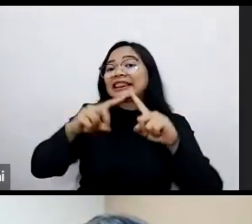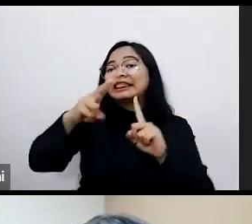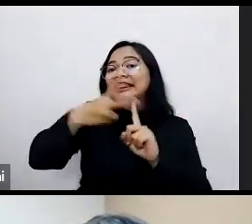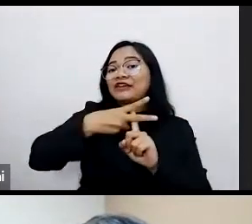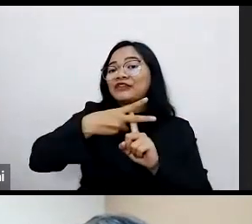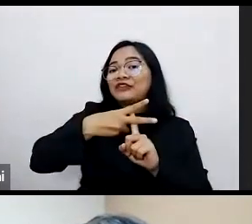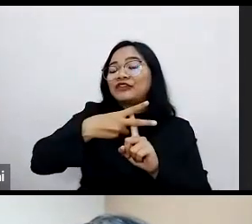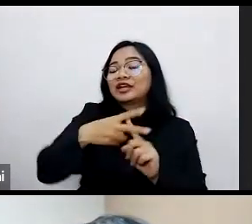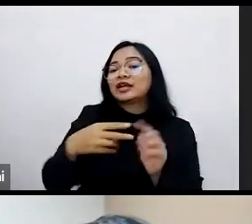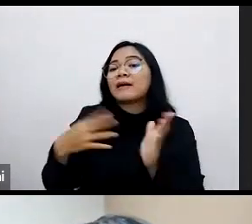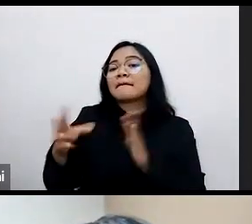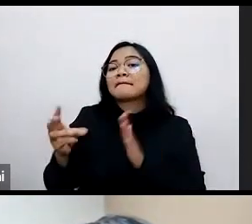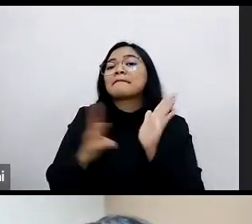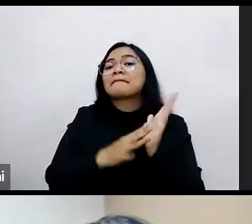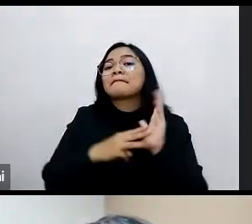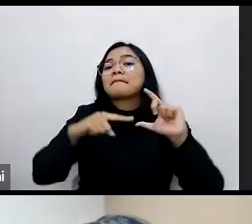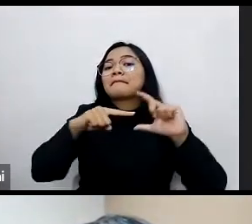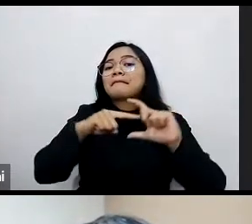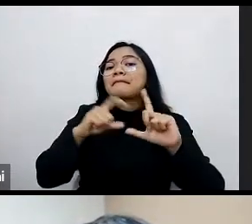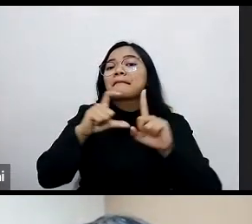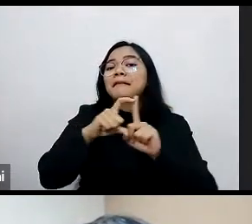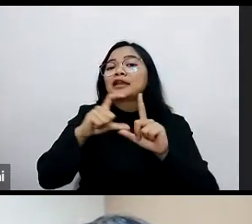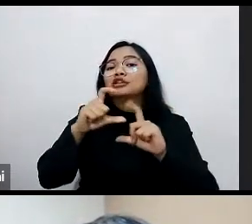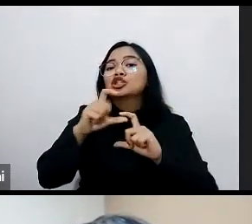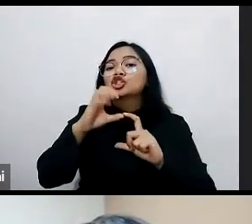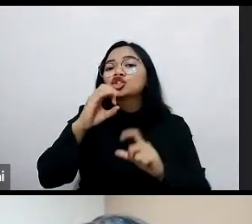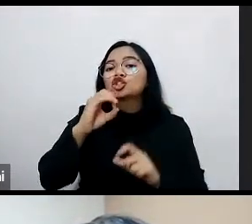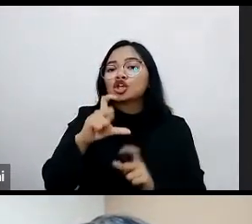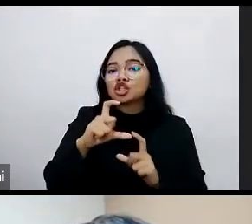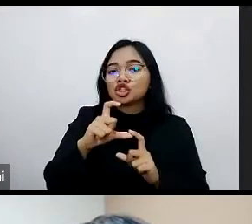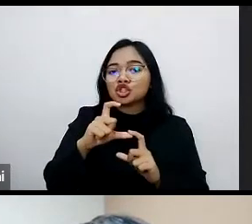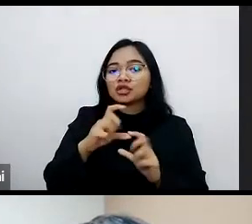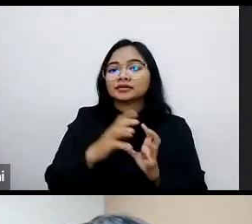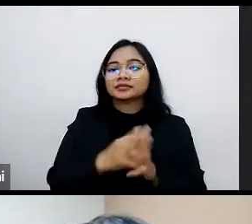sih yang mengusulkan ini tidak tahu